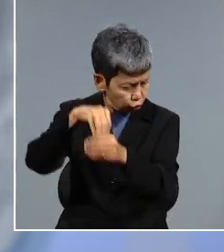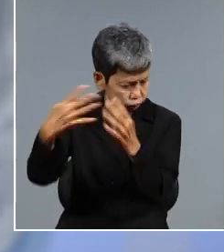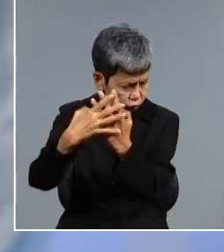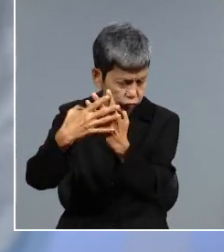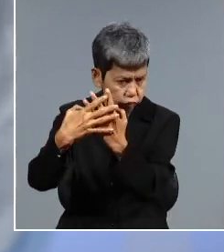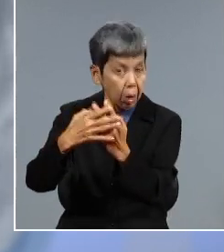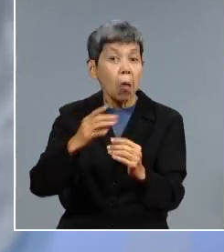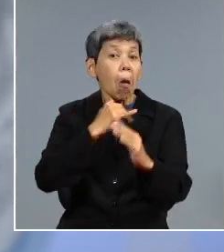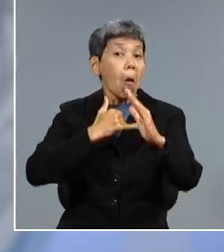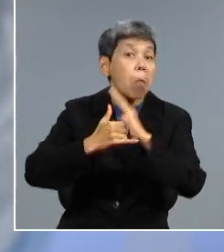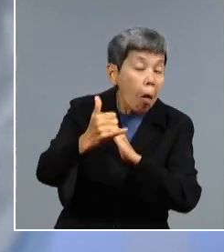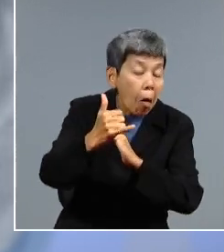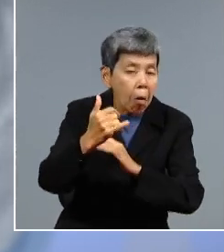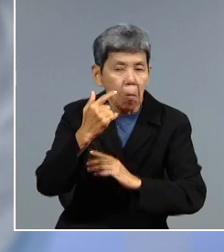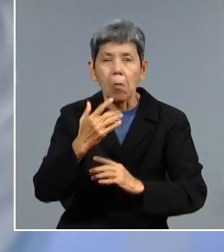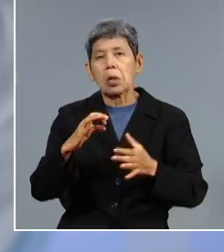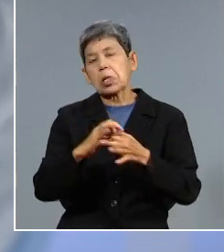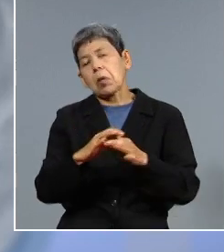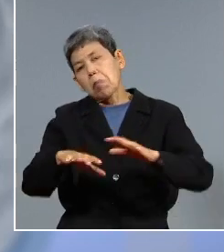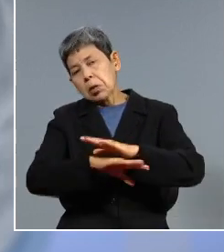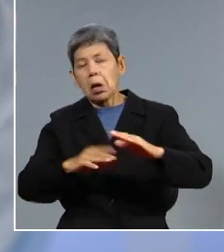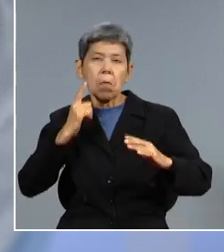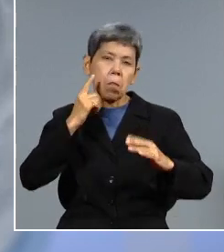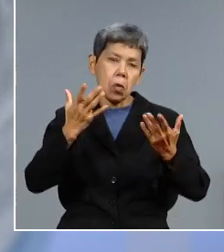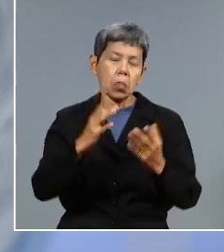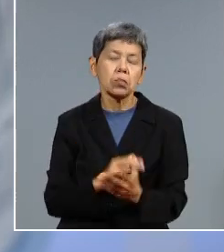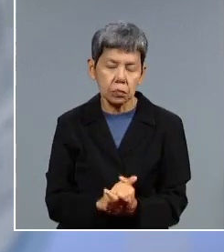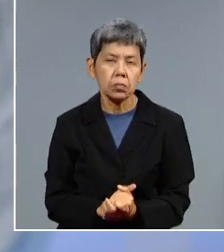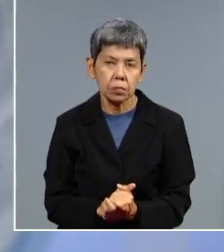ออกมาแล้วเดี๋ยวอาจจะไปยุ่งเหยิงกับพยานค่ะเดี๋ยวนะครับ